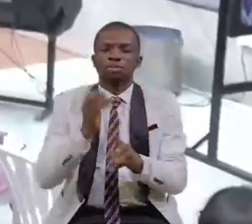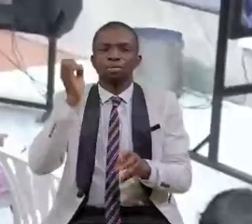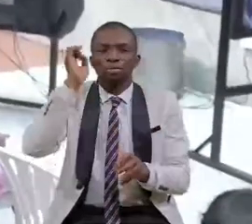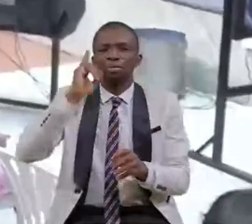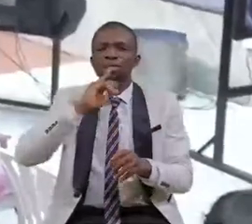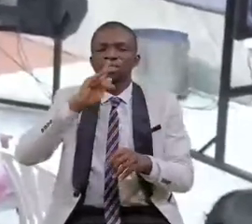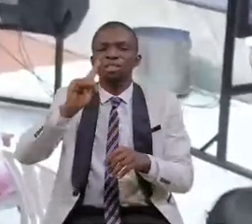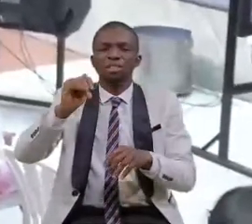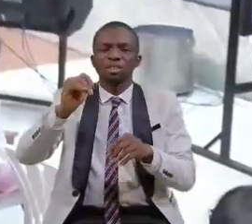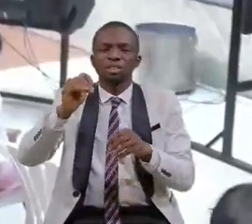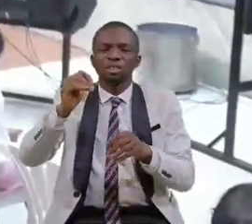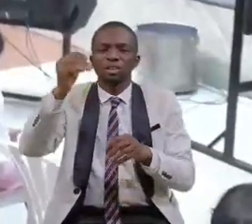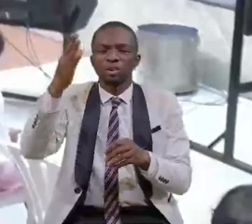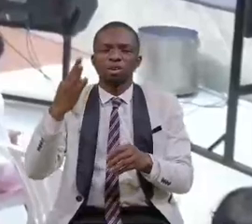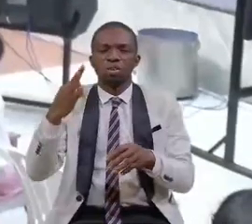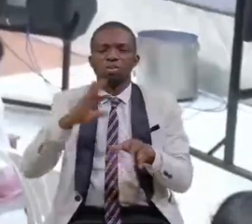Dieu, notre Père,